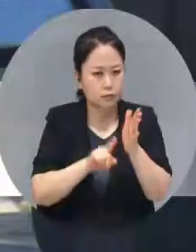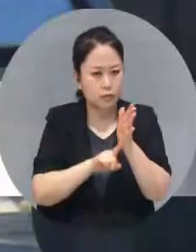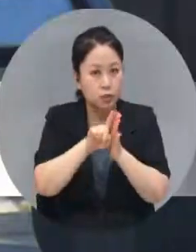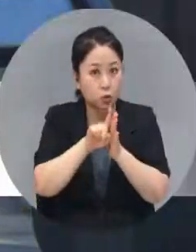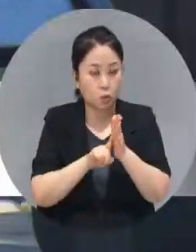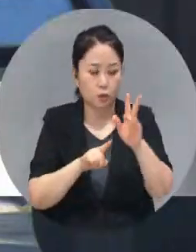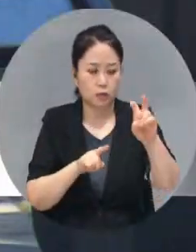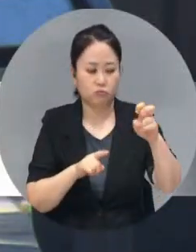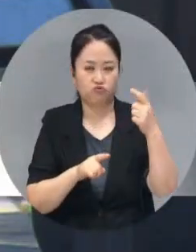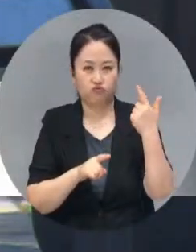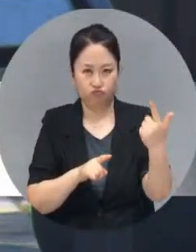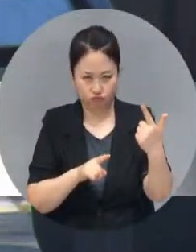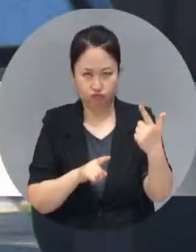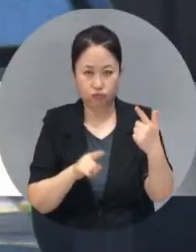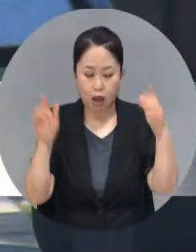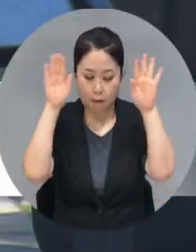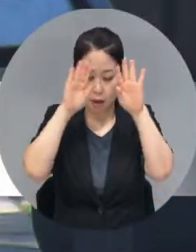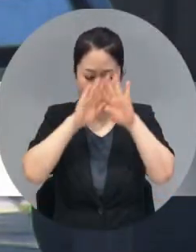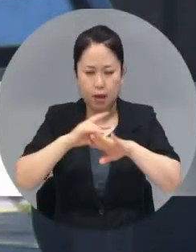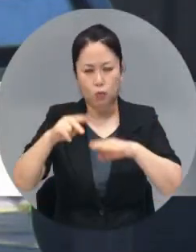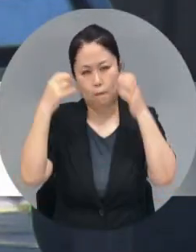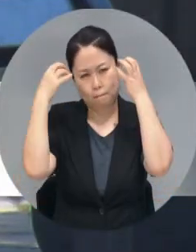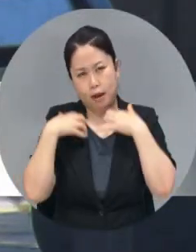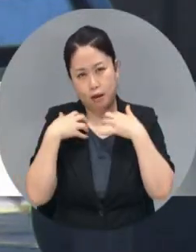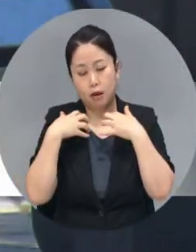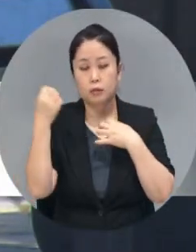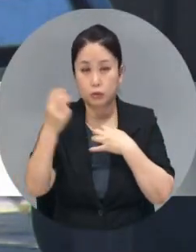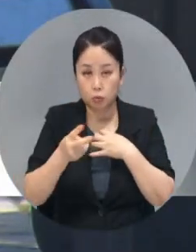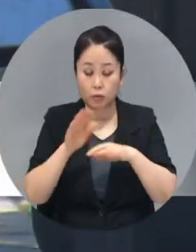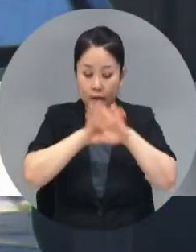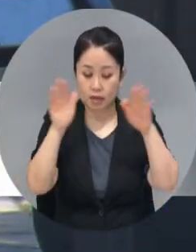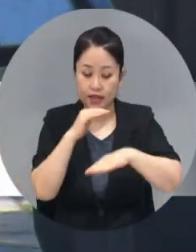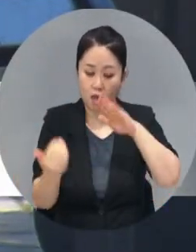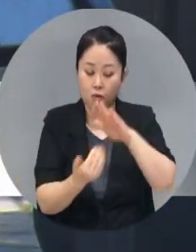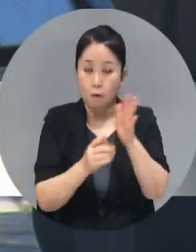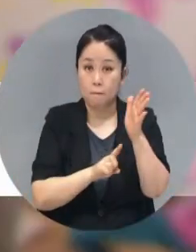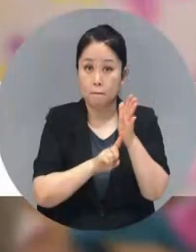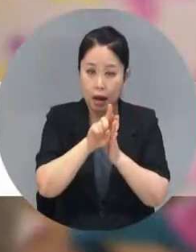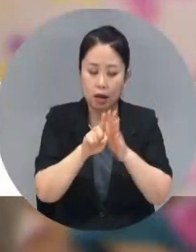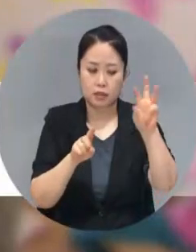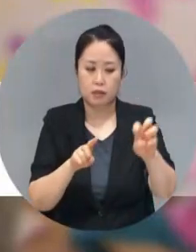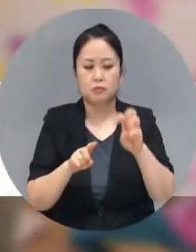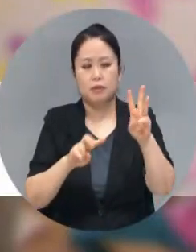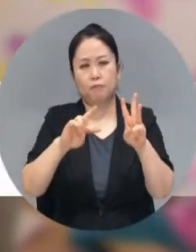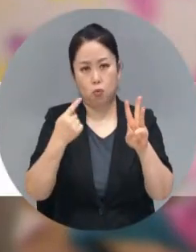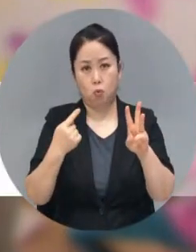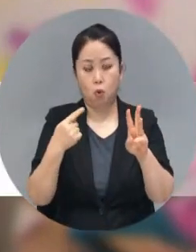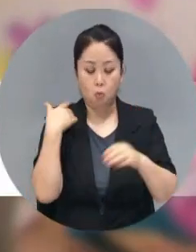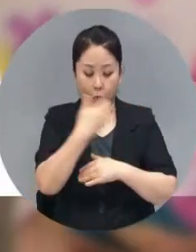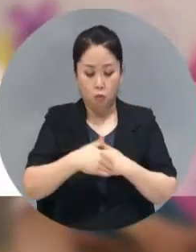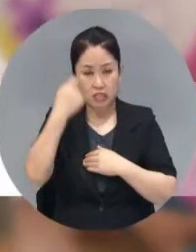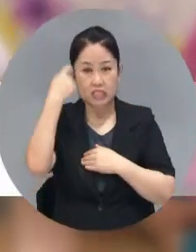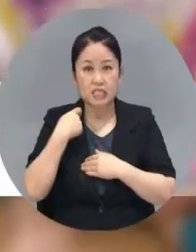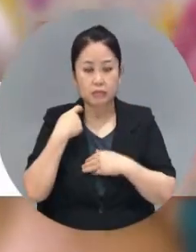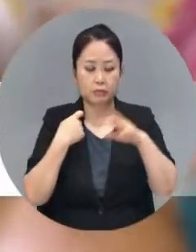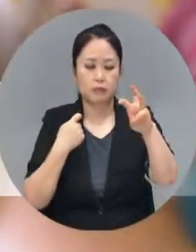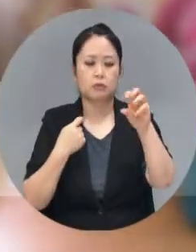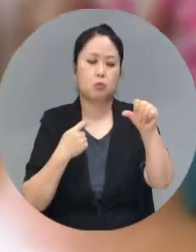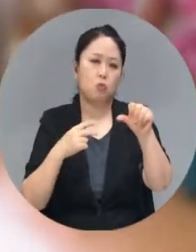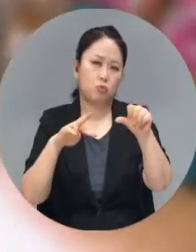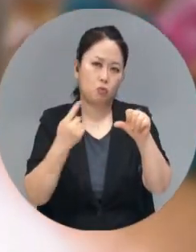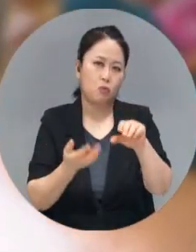26도로 예상되 밤사이 열대야가 나타나겠고 낮최고 기온도 33도까지 오르며 체감 온도는 35도를